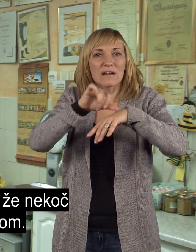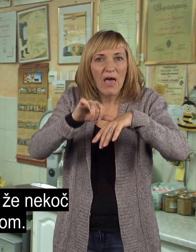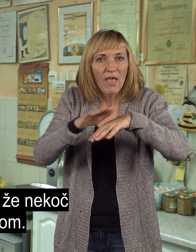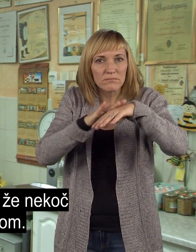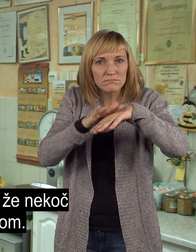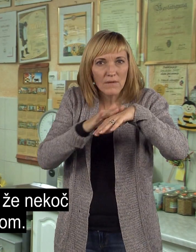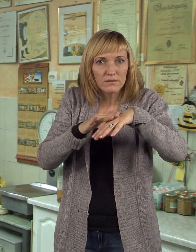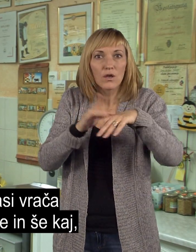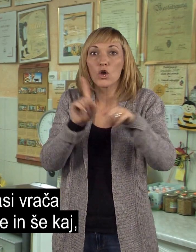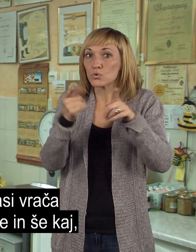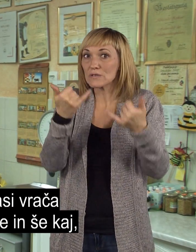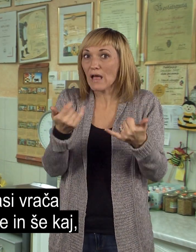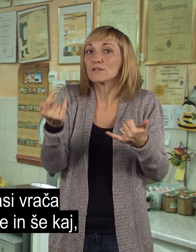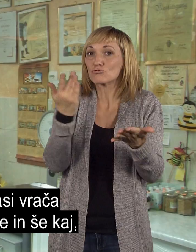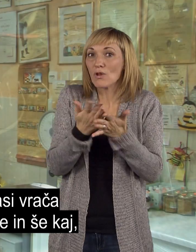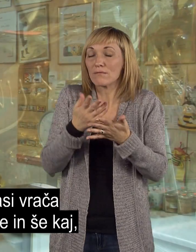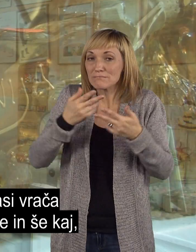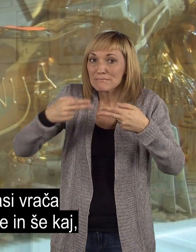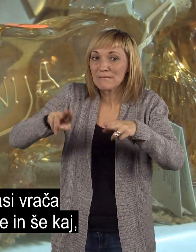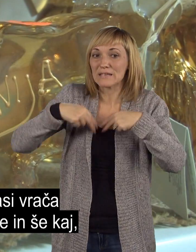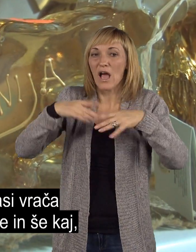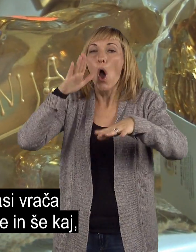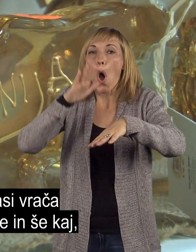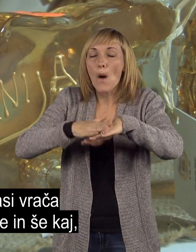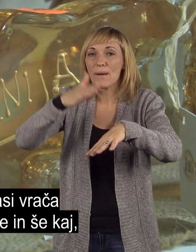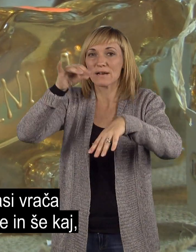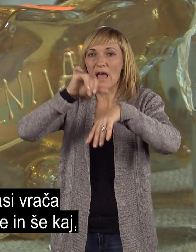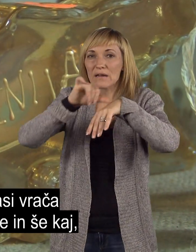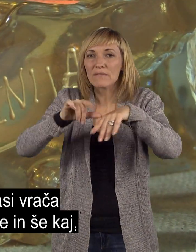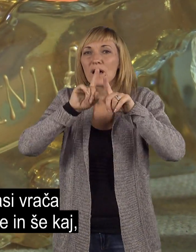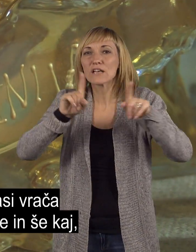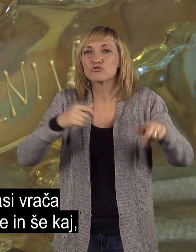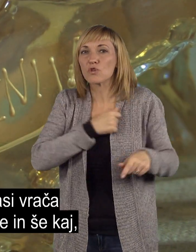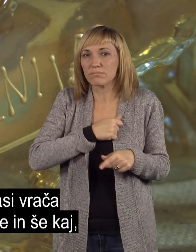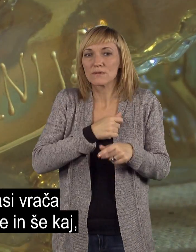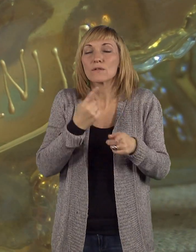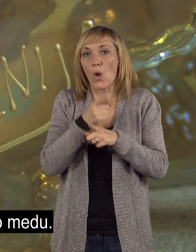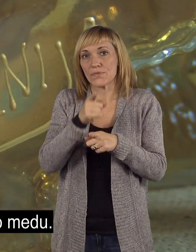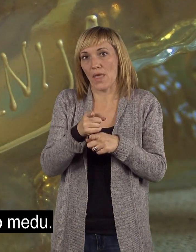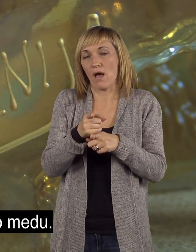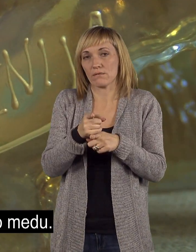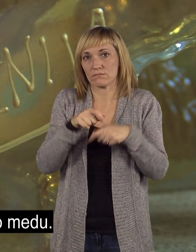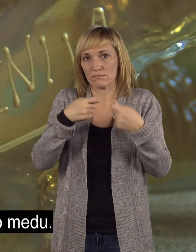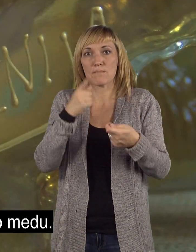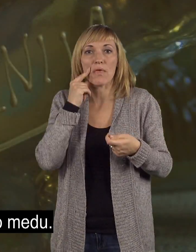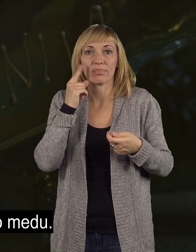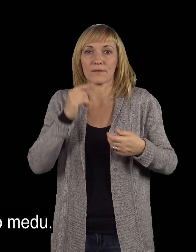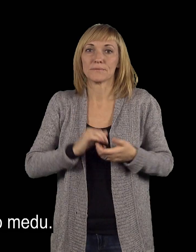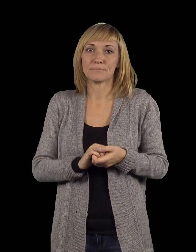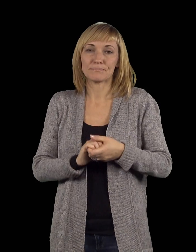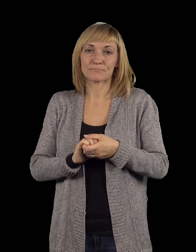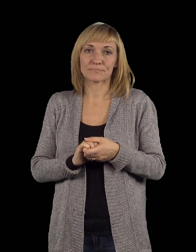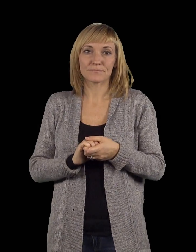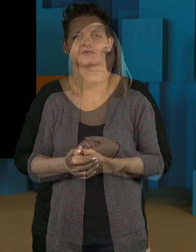z medom, kajti to tudi danes prihaja nazaj, da se rane, opekline, razna obolenja zdravi tudi z medom.